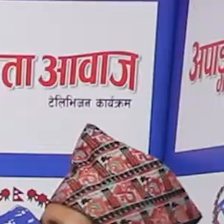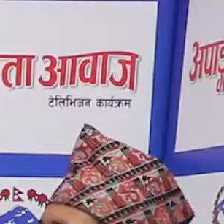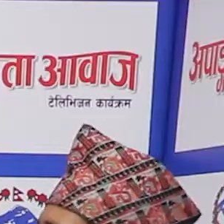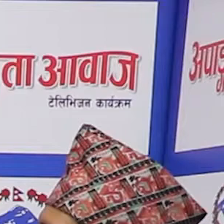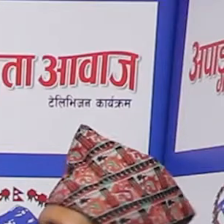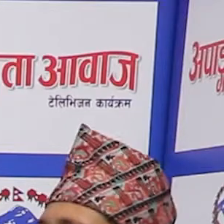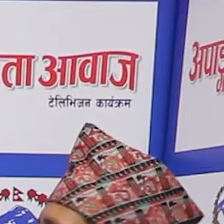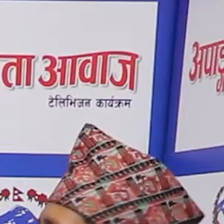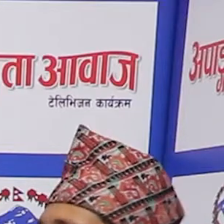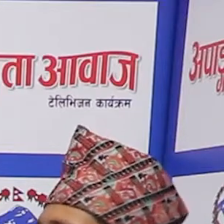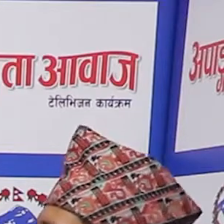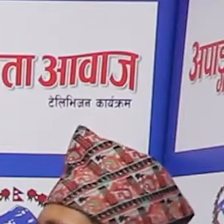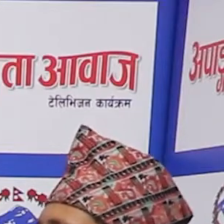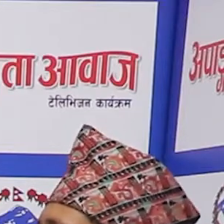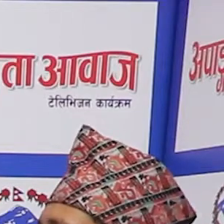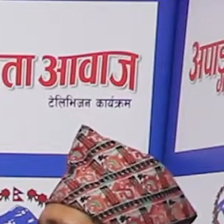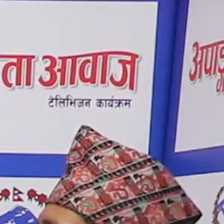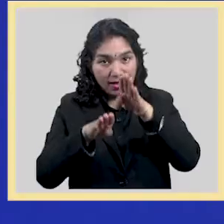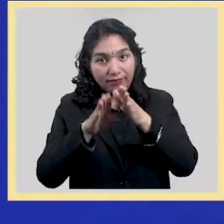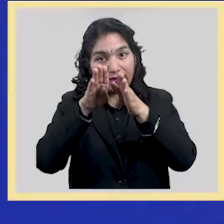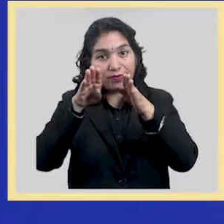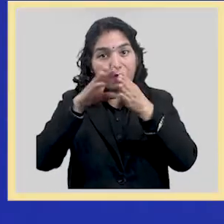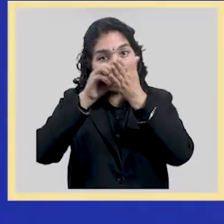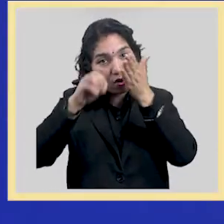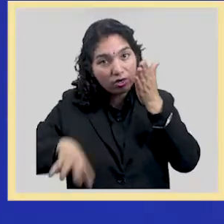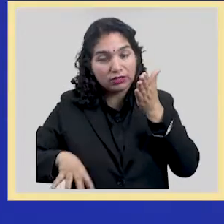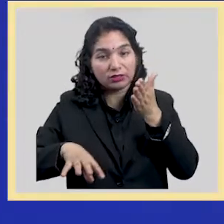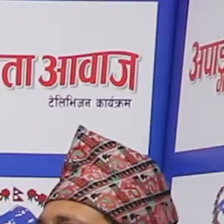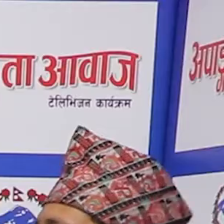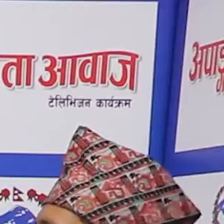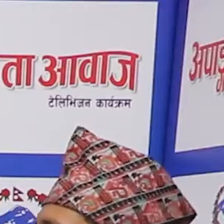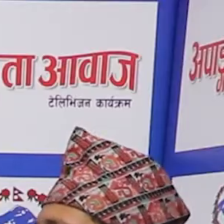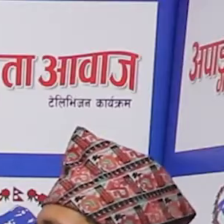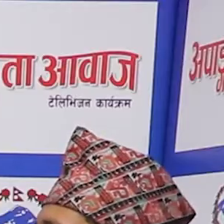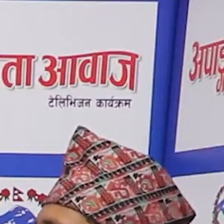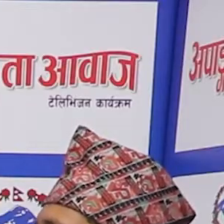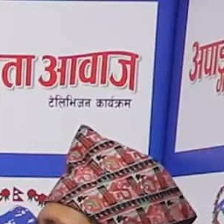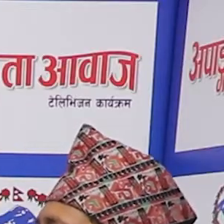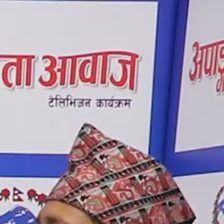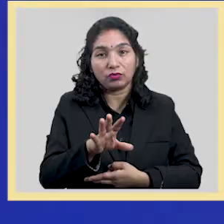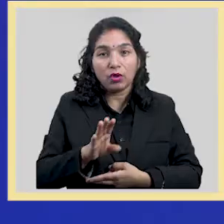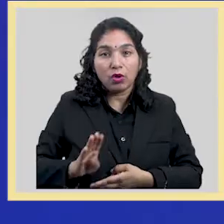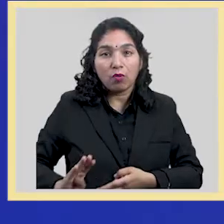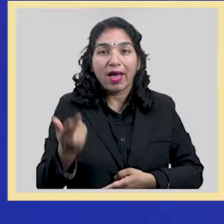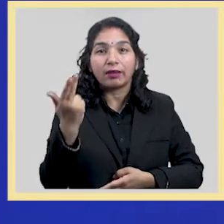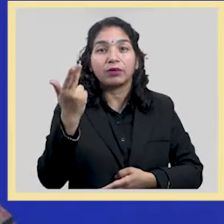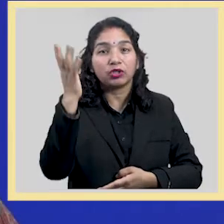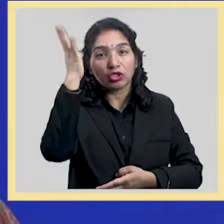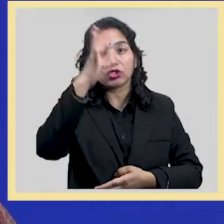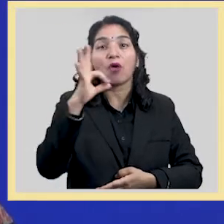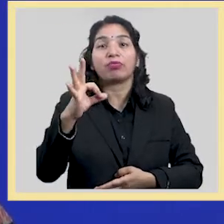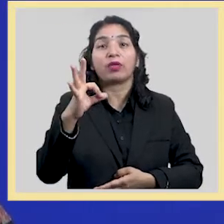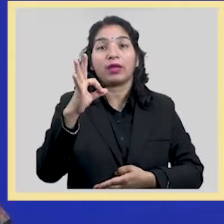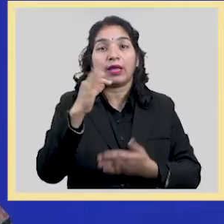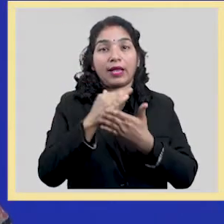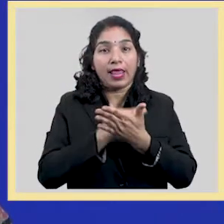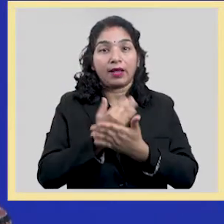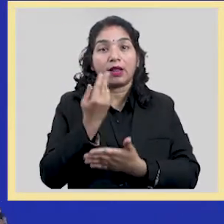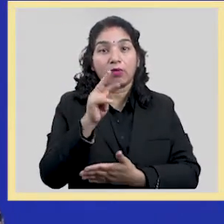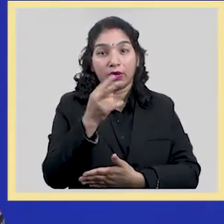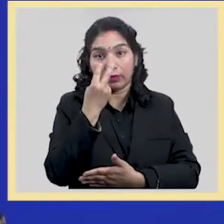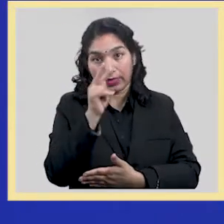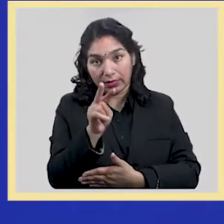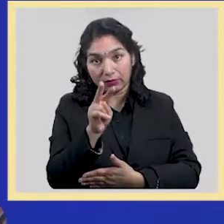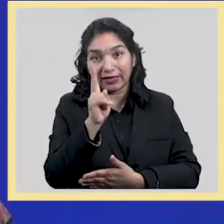हामी एक आपसमा जुन एउटा असमानता छ त्यो हट्छ भन्ने मलाई लाग्छ। यति कुरा भन्न चाहे मैले यो बागमती सौन्दर्यीकरणको एउटा